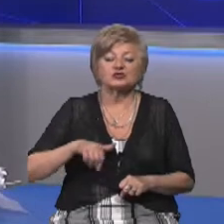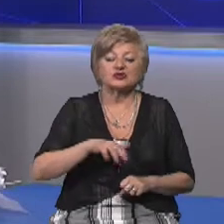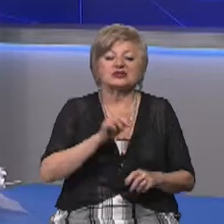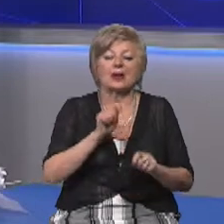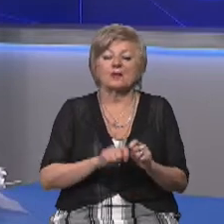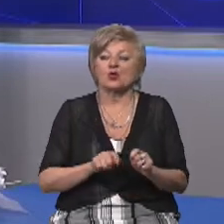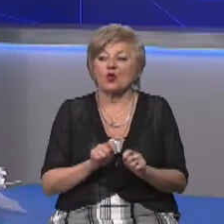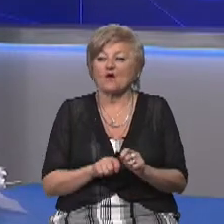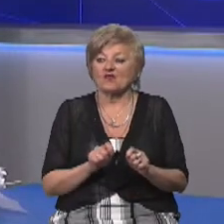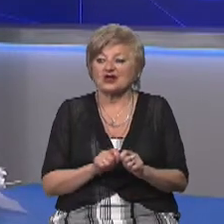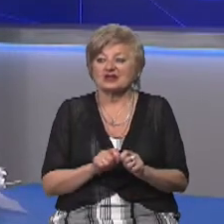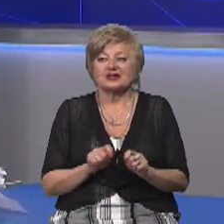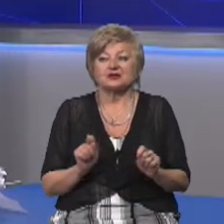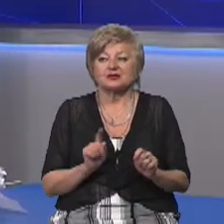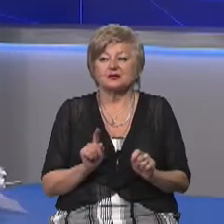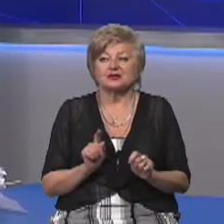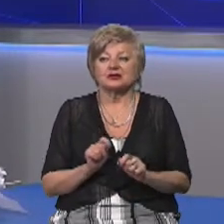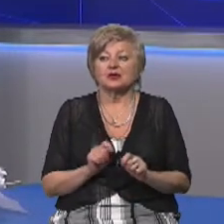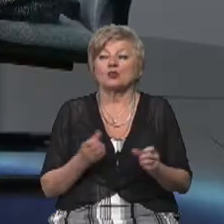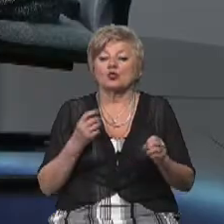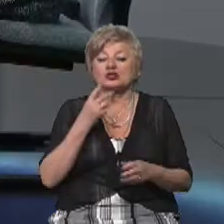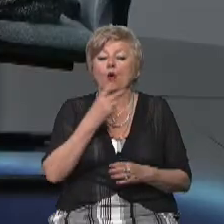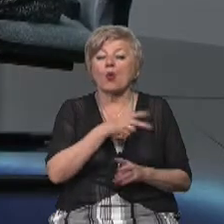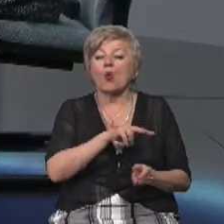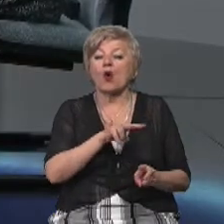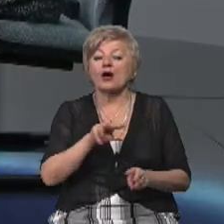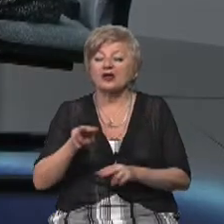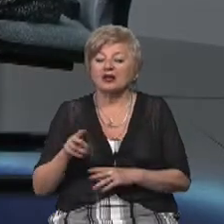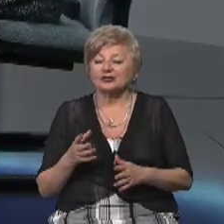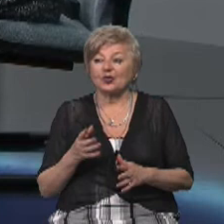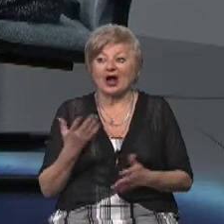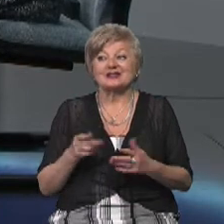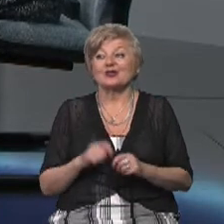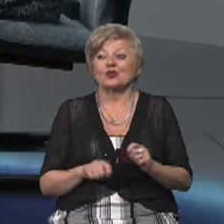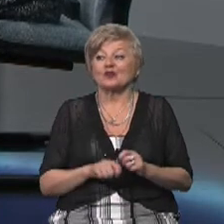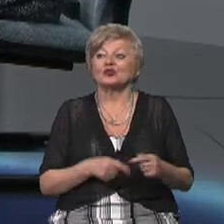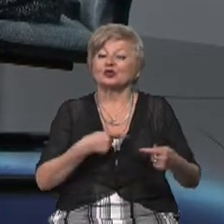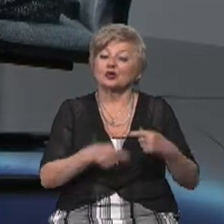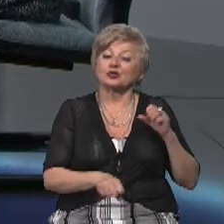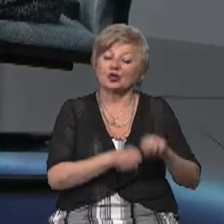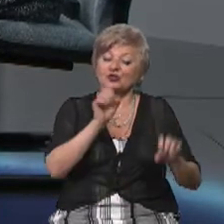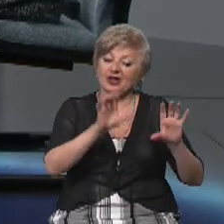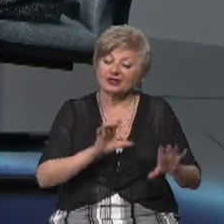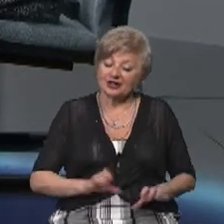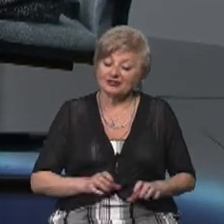проведення заходів, не перевірки, огляду. Якщо це буде перевірка, це буде порушення